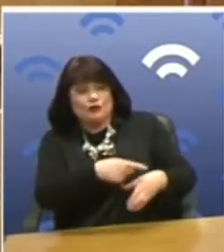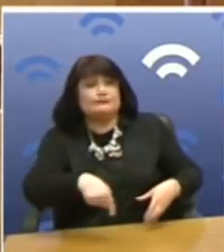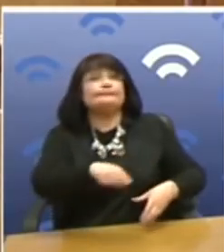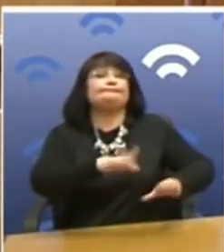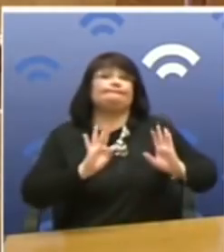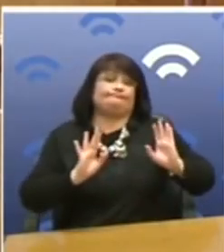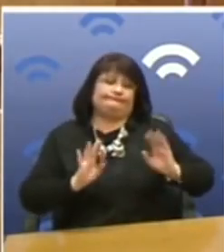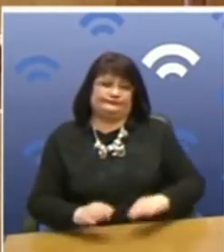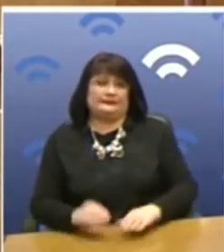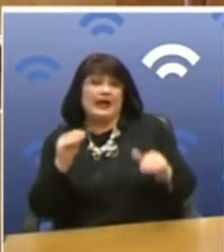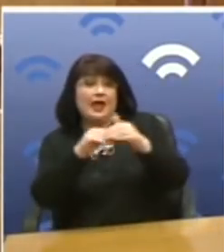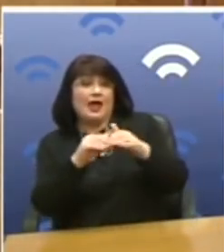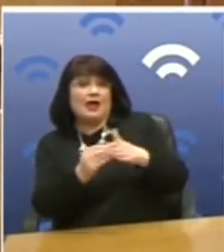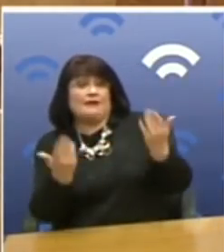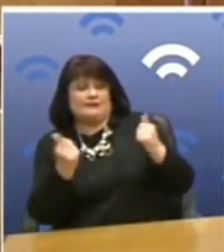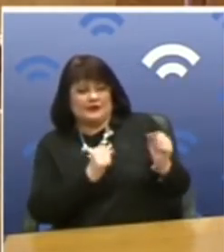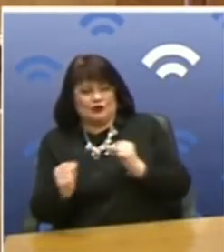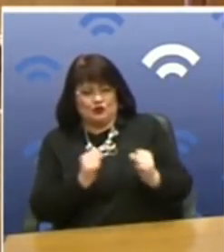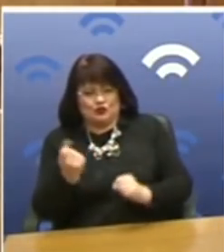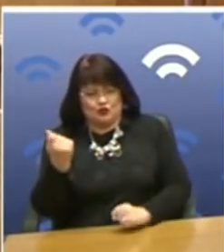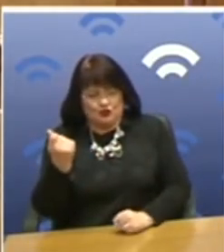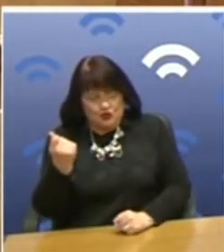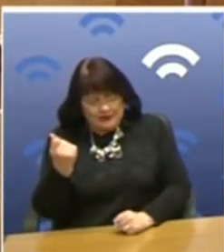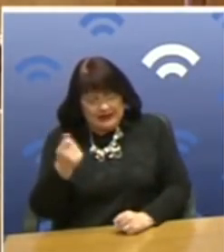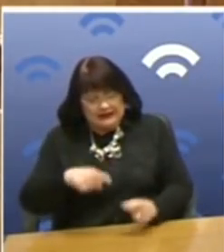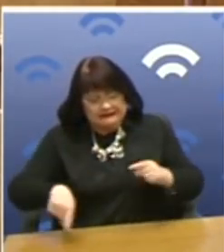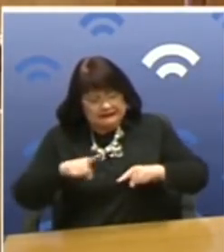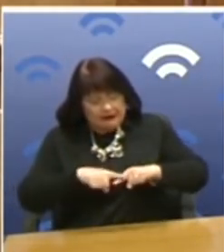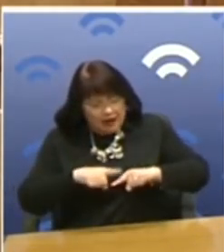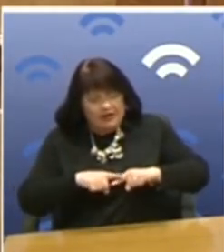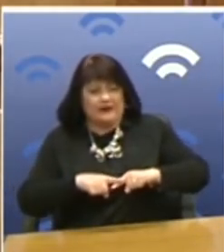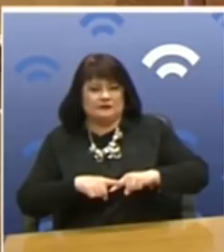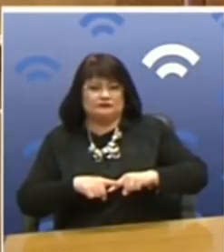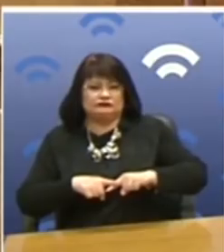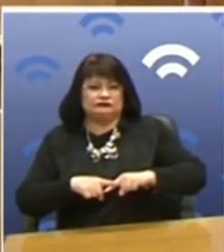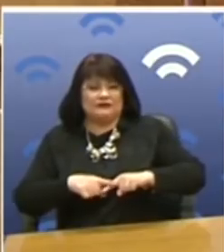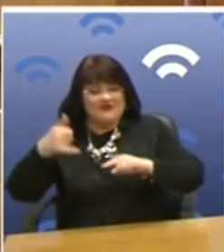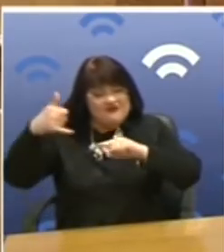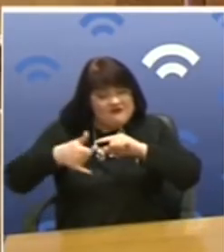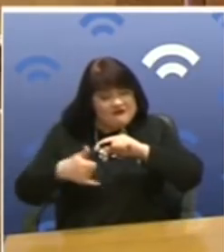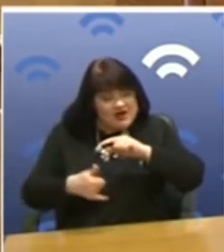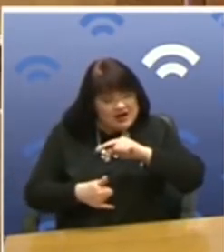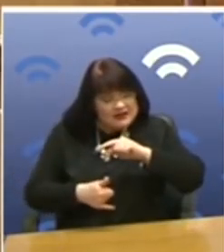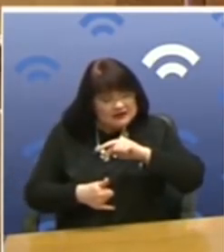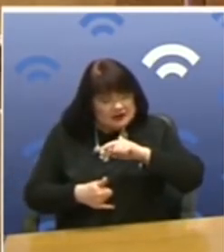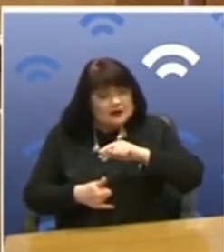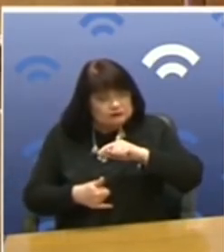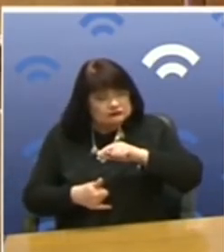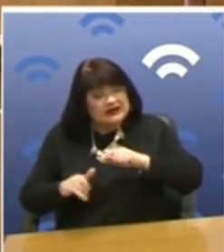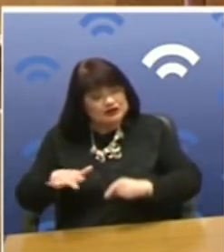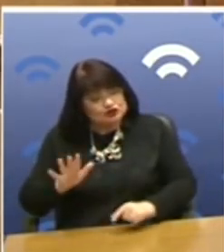μας η οικονομική κρίση δεν αποκλείεται να είναι και πολύ βαθύτερη, πολύ πιο βαθύτερη